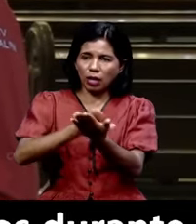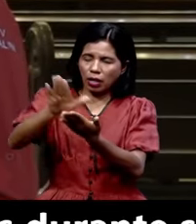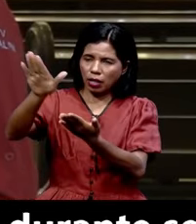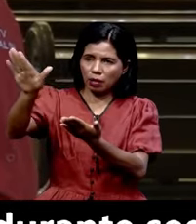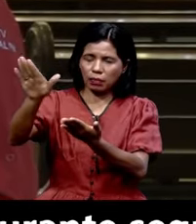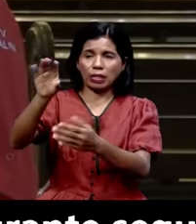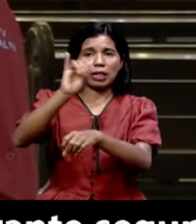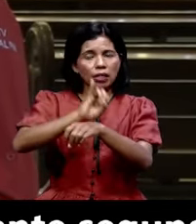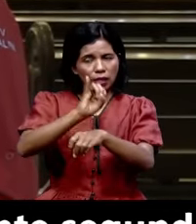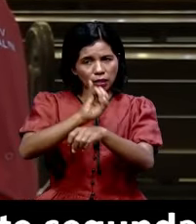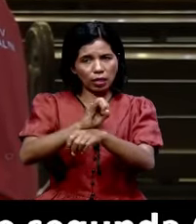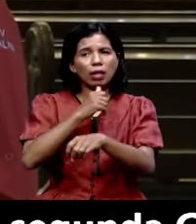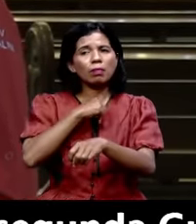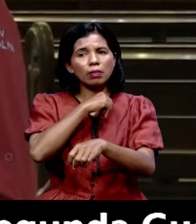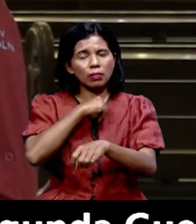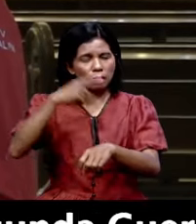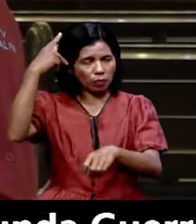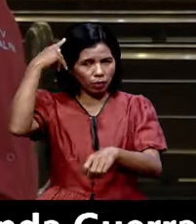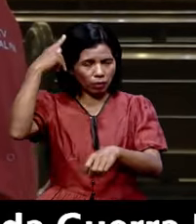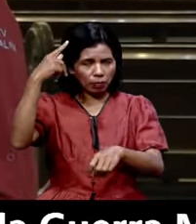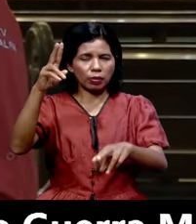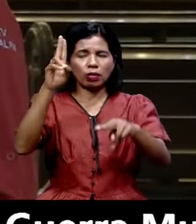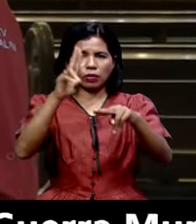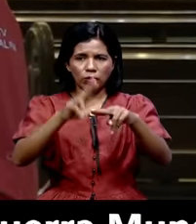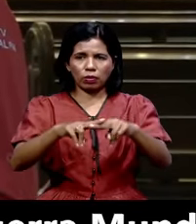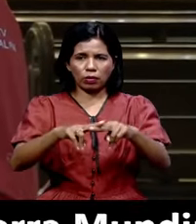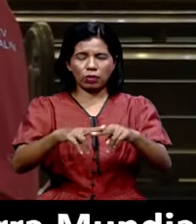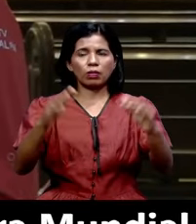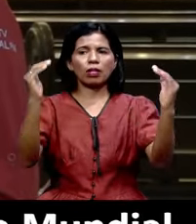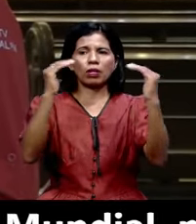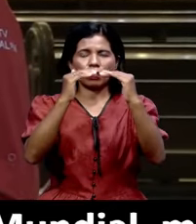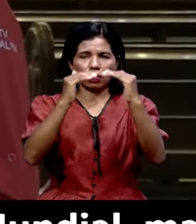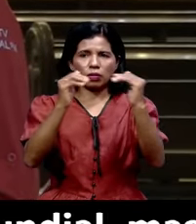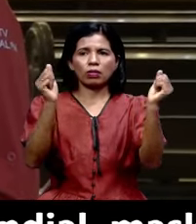papa bele bato fating nebe nia setur ho di halo incontro ho